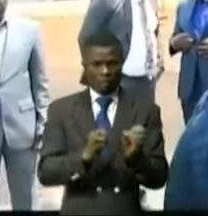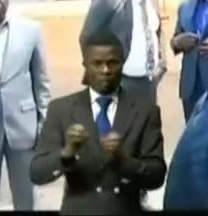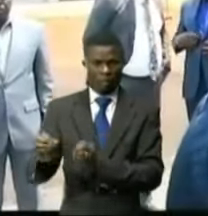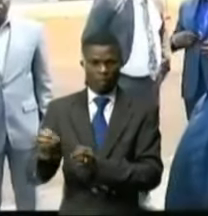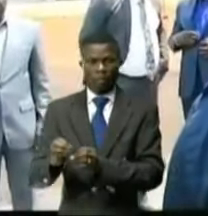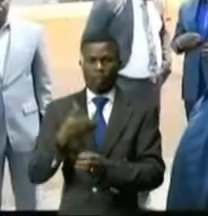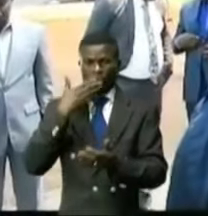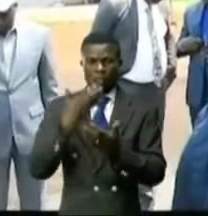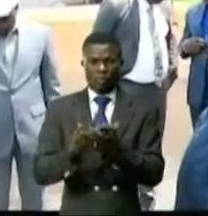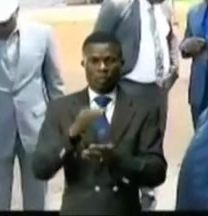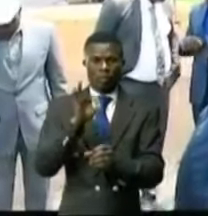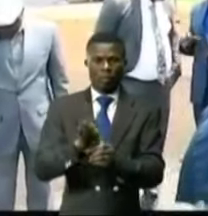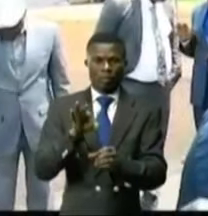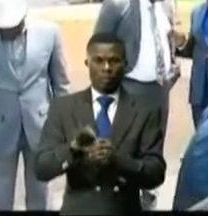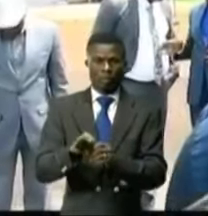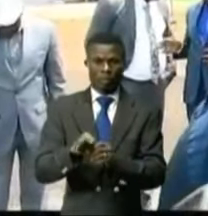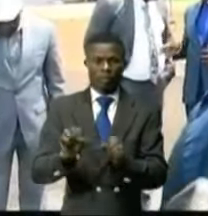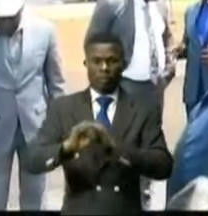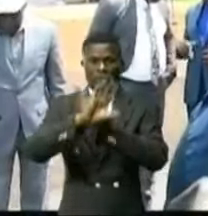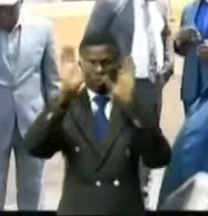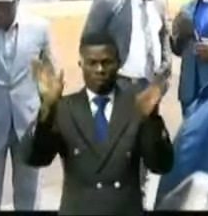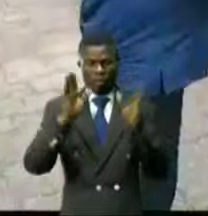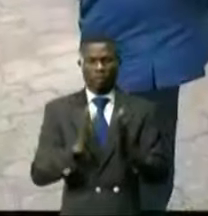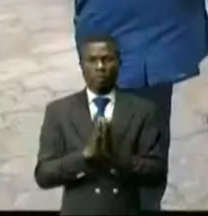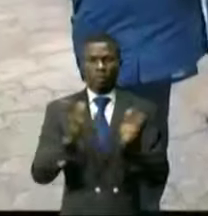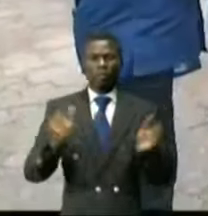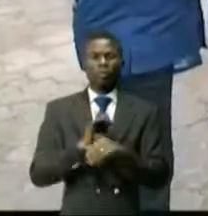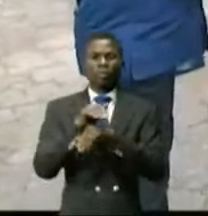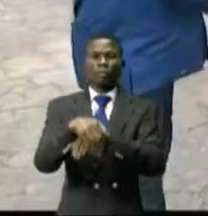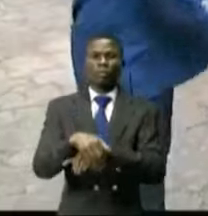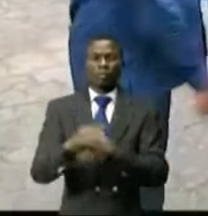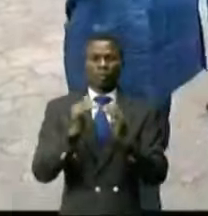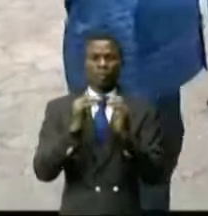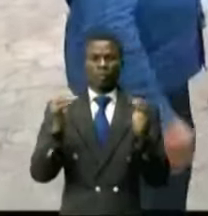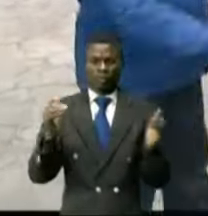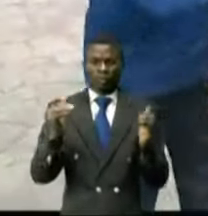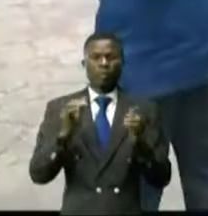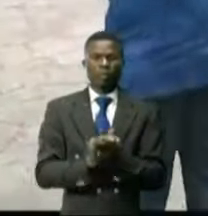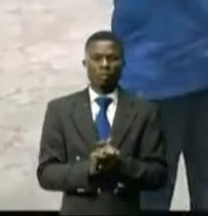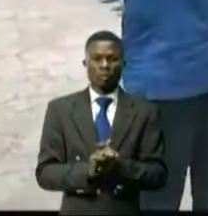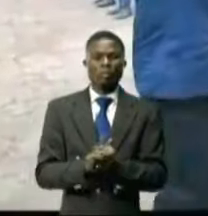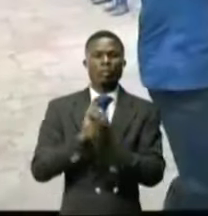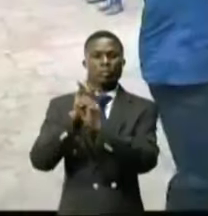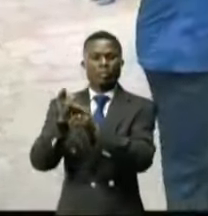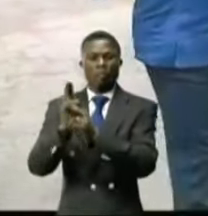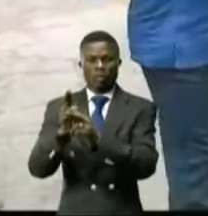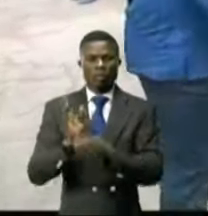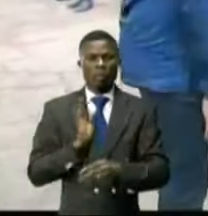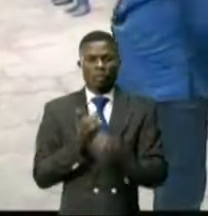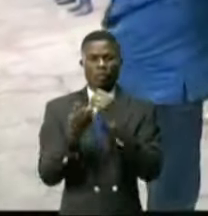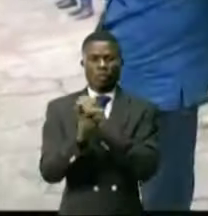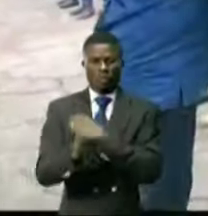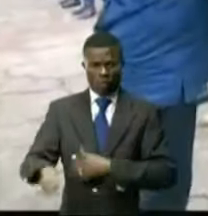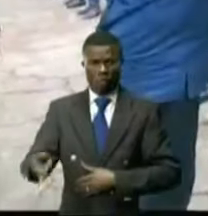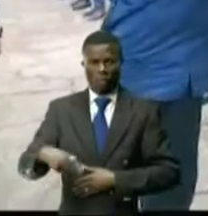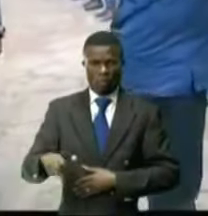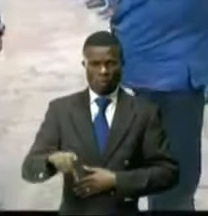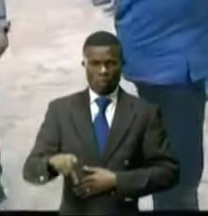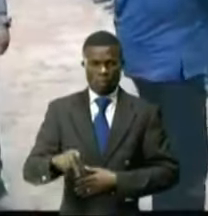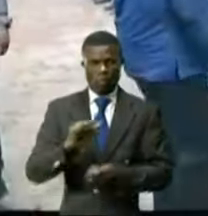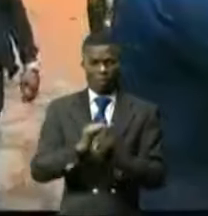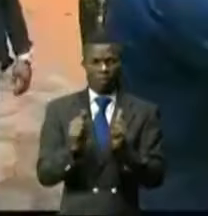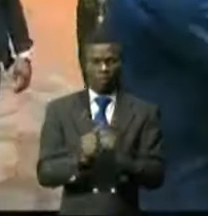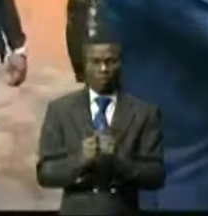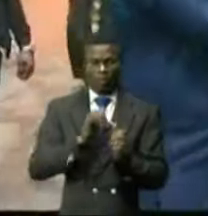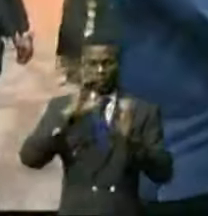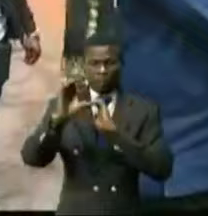bonnes élections. Transparente, inclusive et apaisée. Nous allons faire l'état des lieux de nos provinces et là où nous allons, la communication que nous